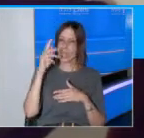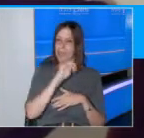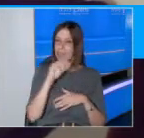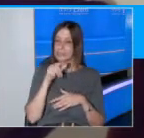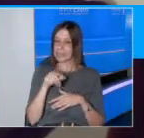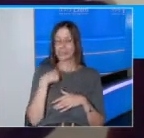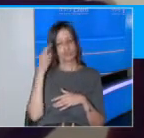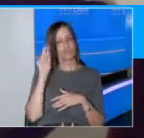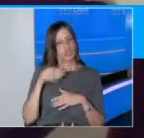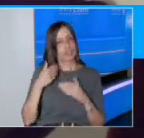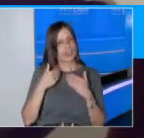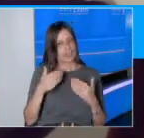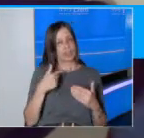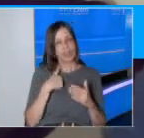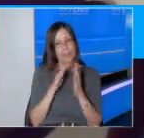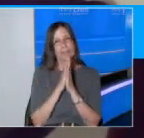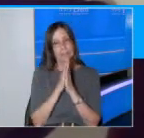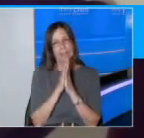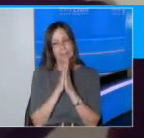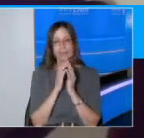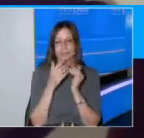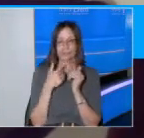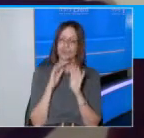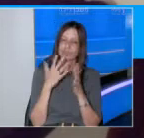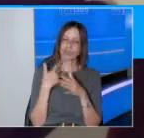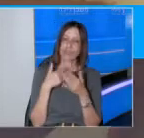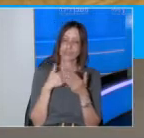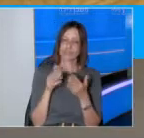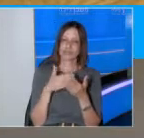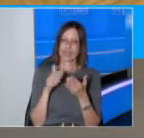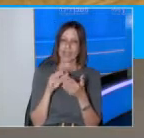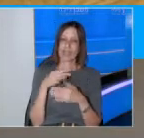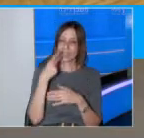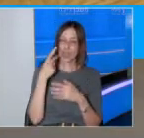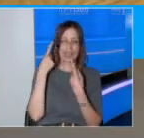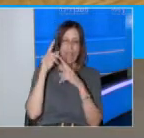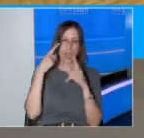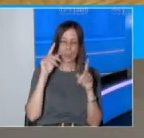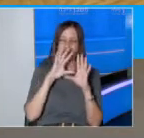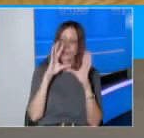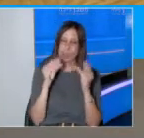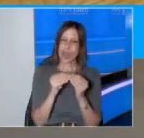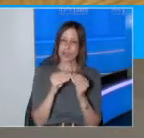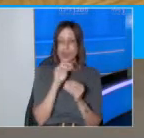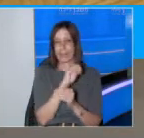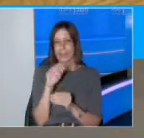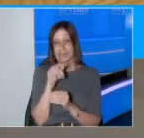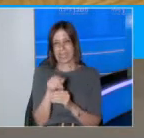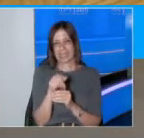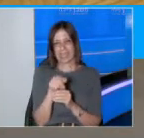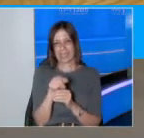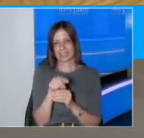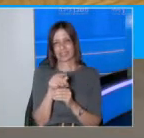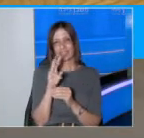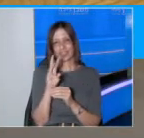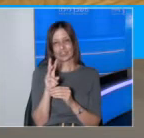אני חושב שיש התקדמות, אני מאוד מקווה ששאשא ביטון... רם, כנראה שנמשיך להיות חלוקים כולנו בעניין הזה,